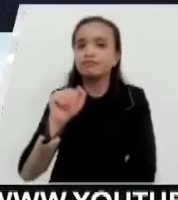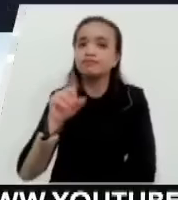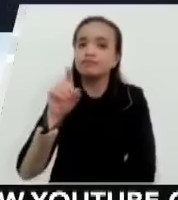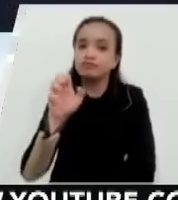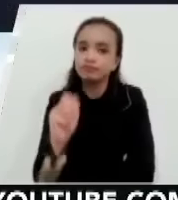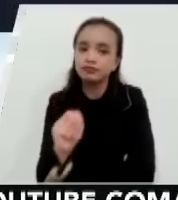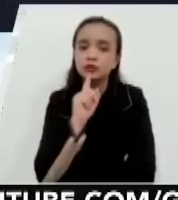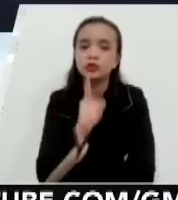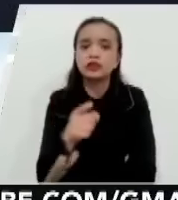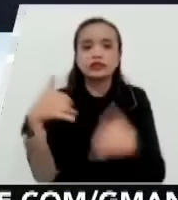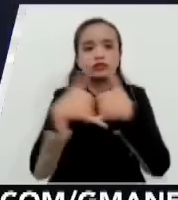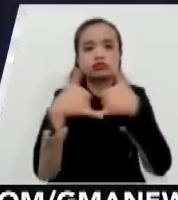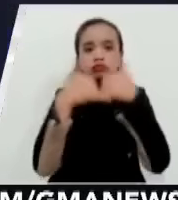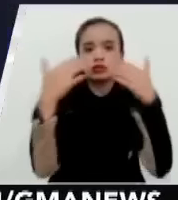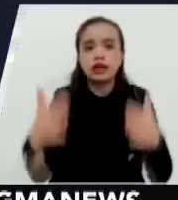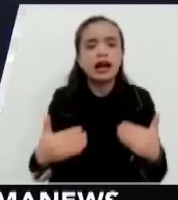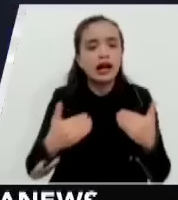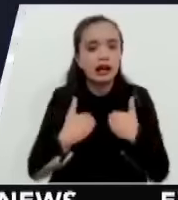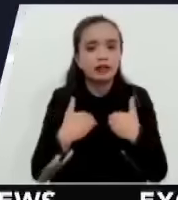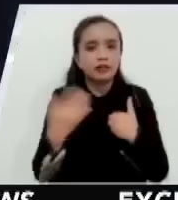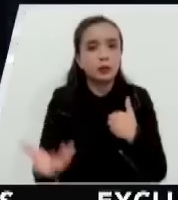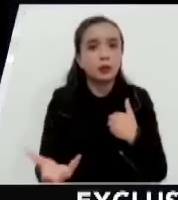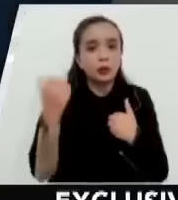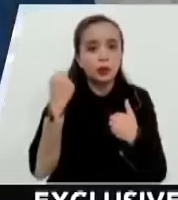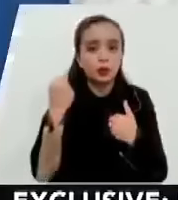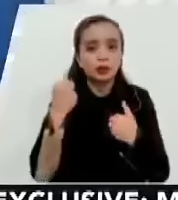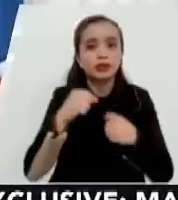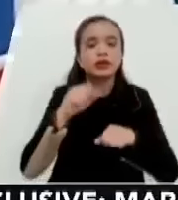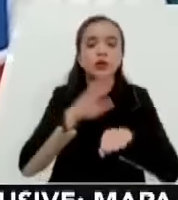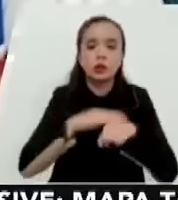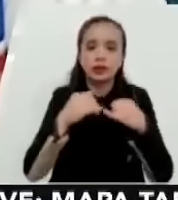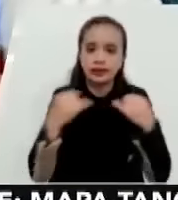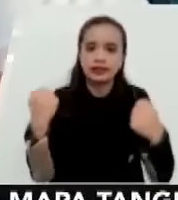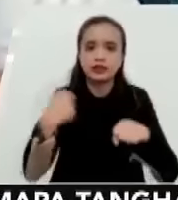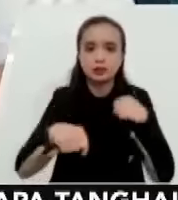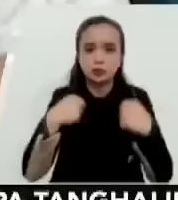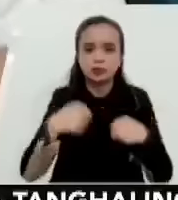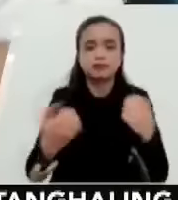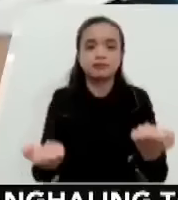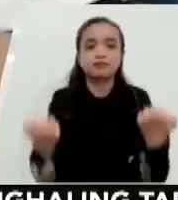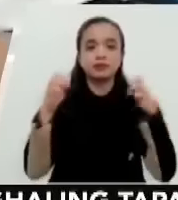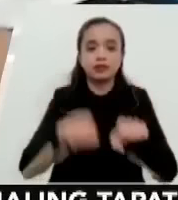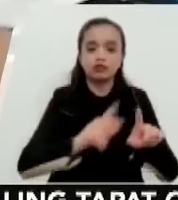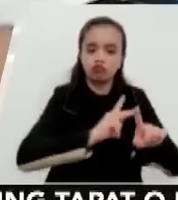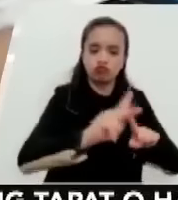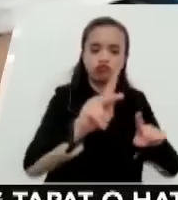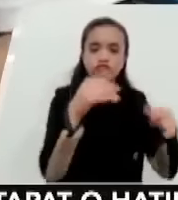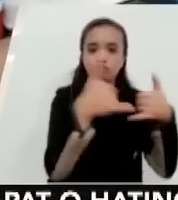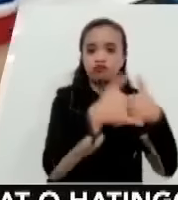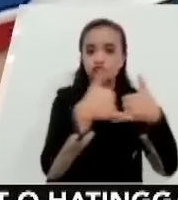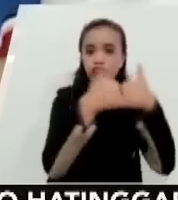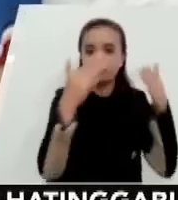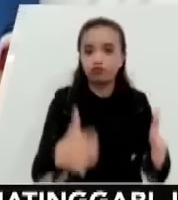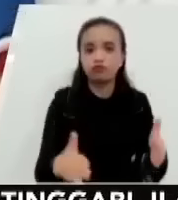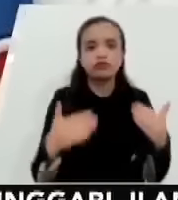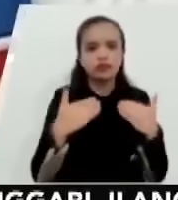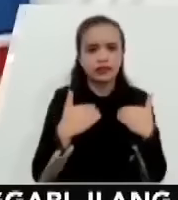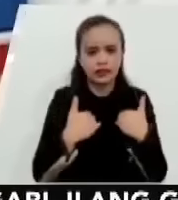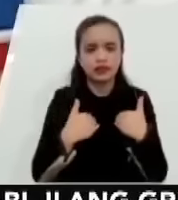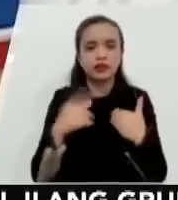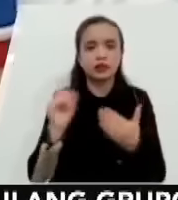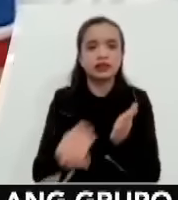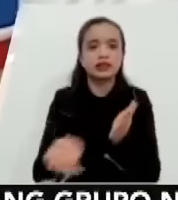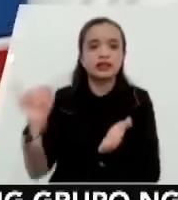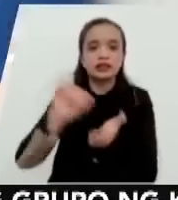at nagkaroon na rin ng sariling esport event. Ang professional gamer naman na si Carlo, nakapagpundar na ng kotse at